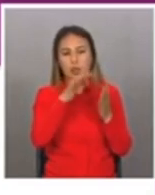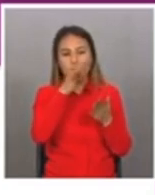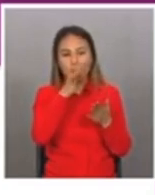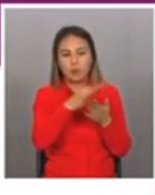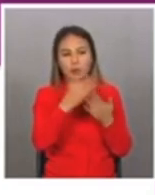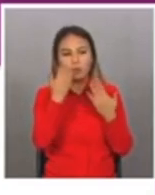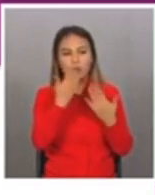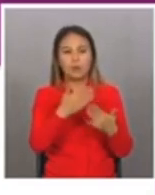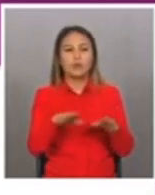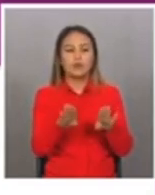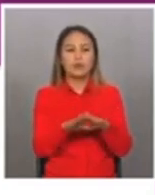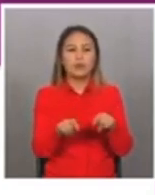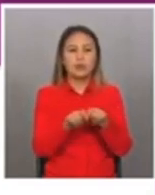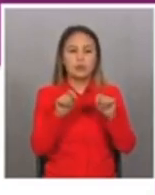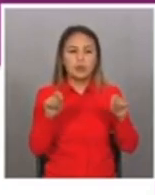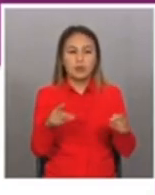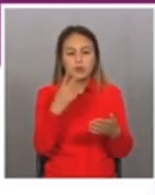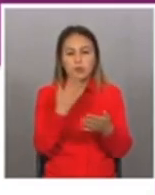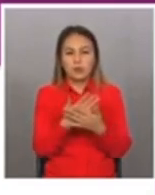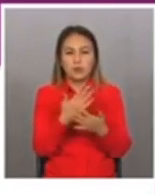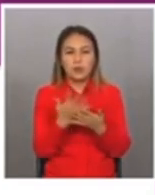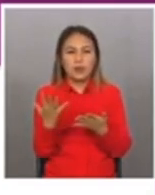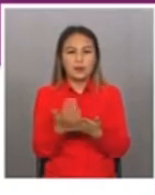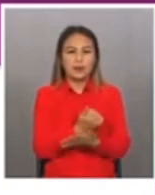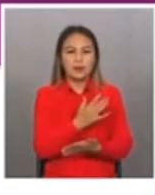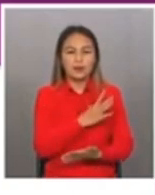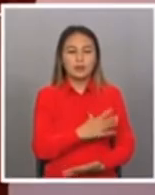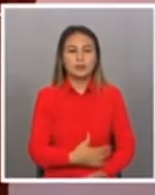жауап беріп, оның құрылымдық бөліктерін